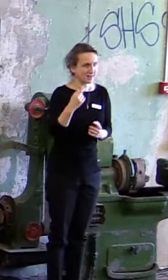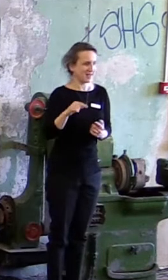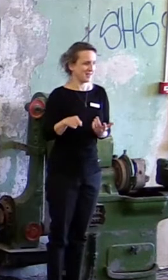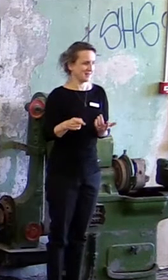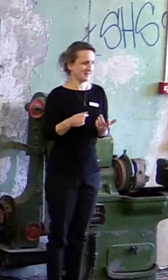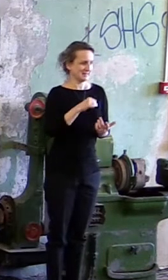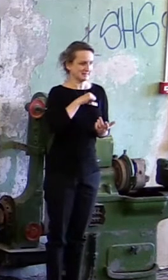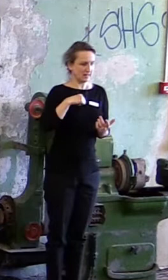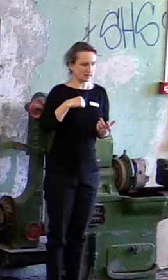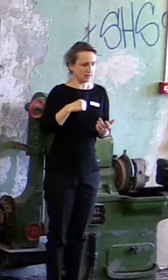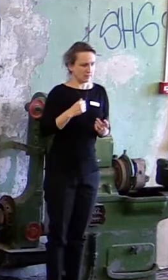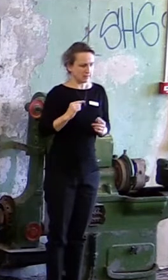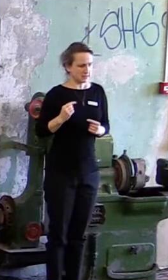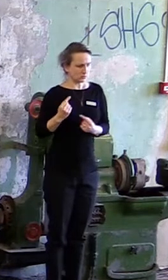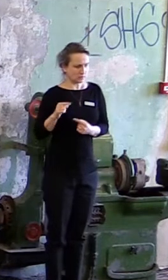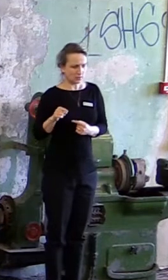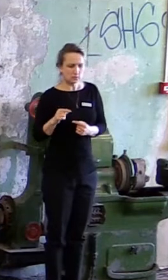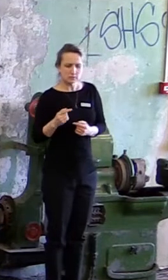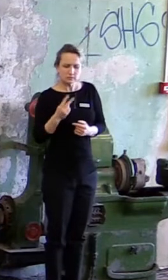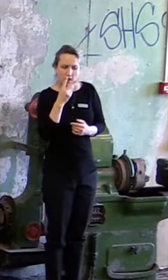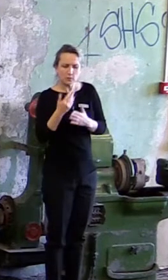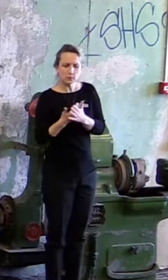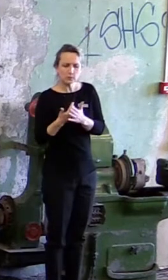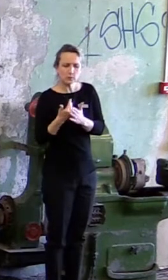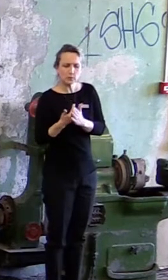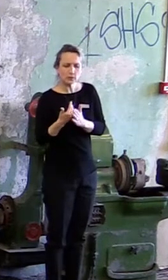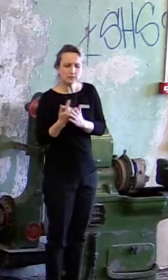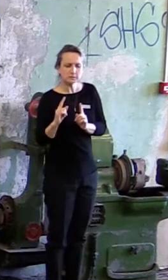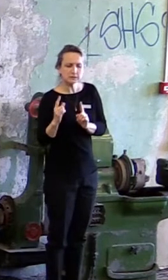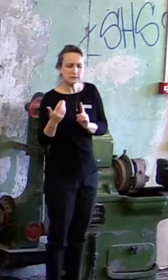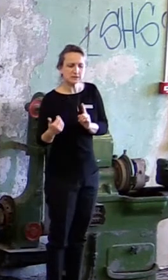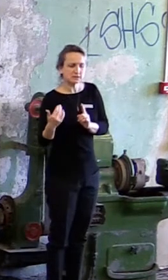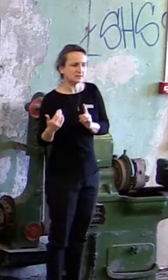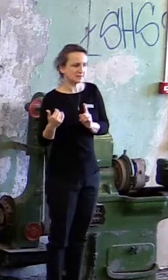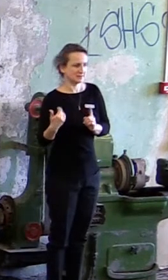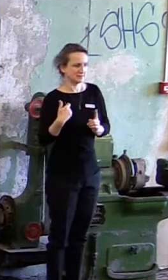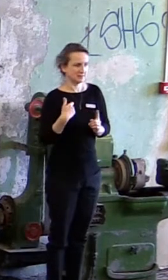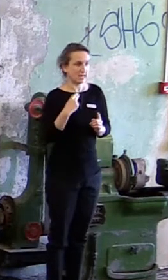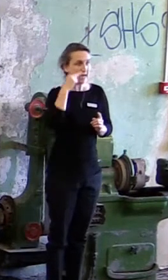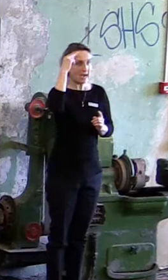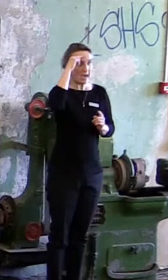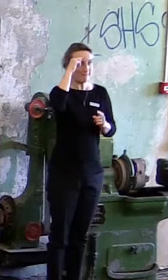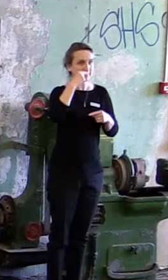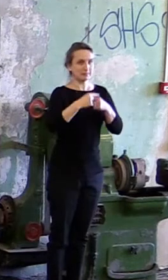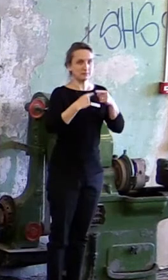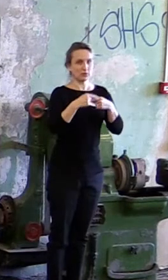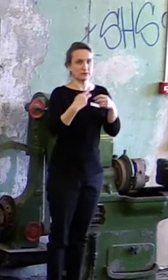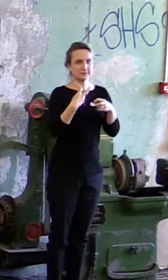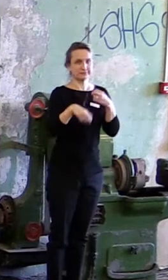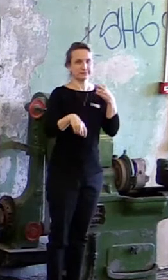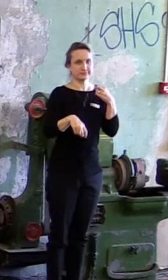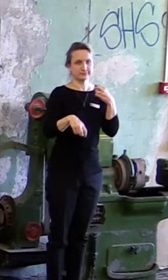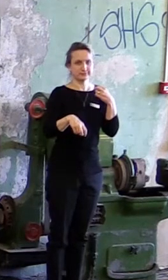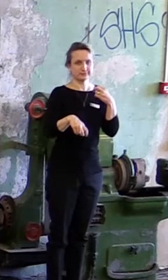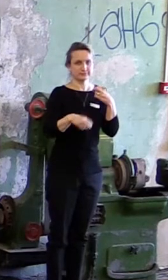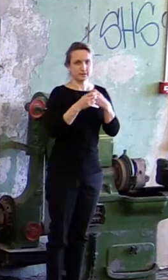ja noh, endal tekib vahepeal kiusatus seda newsfeedi jälgida, siis see hakib ära selle õppimisprotsessi ja tegelikult meil ei jää asjad meelde. Et need